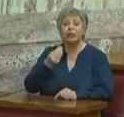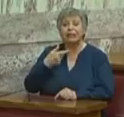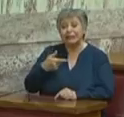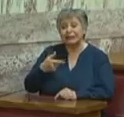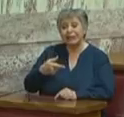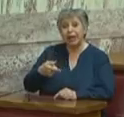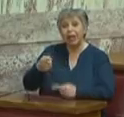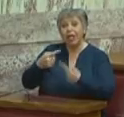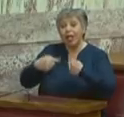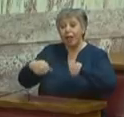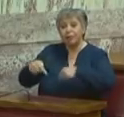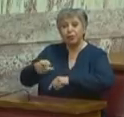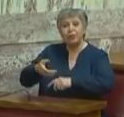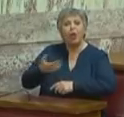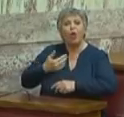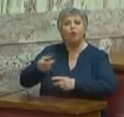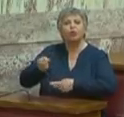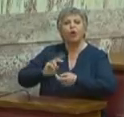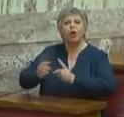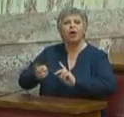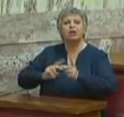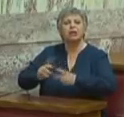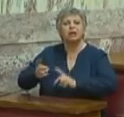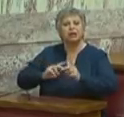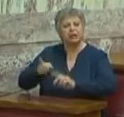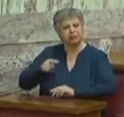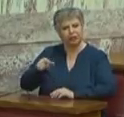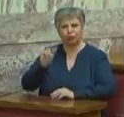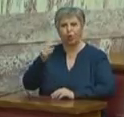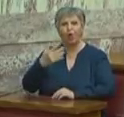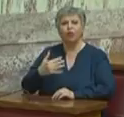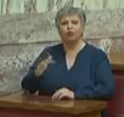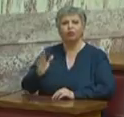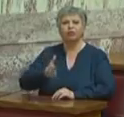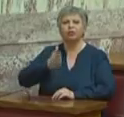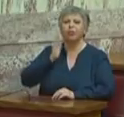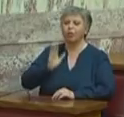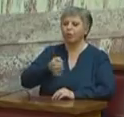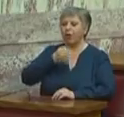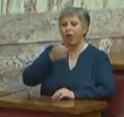Επιτροπή της Βουλής που εκεί μπορούν να λένε διάφορα